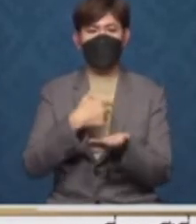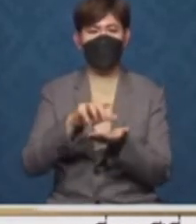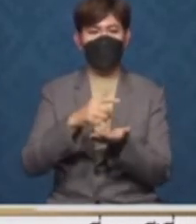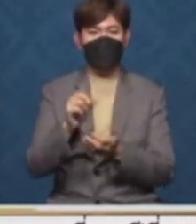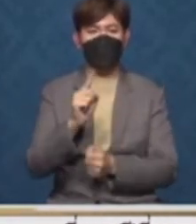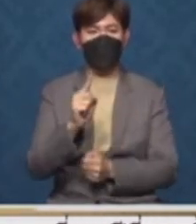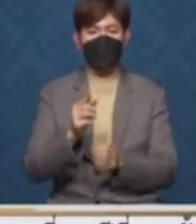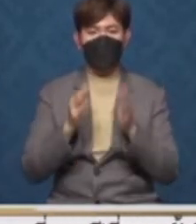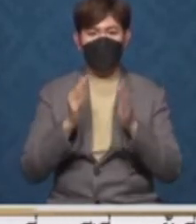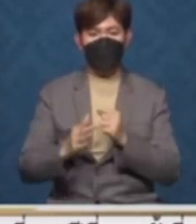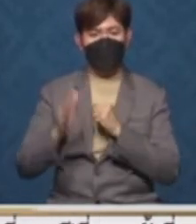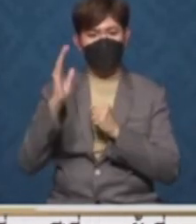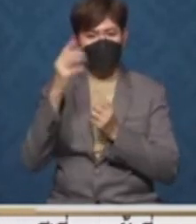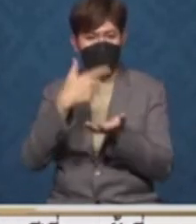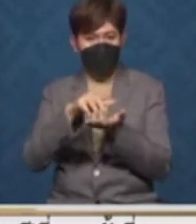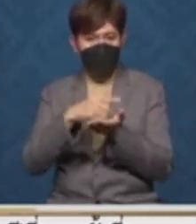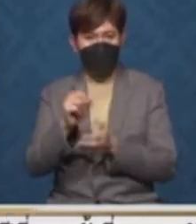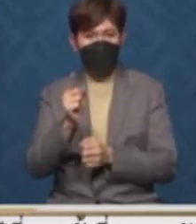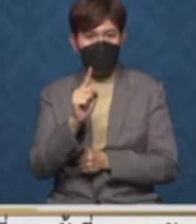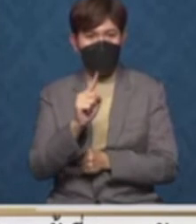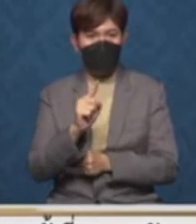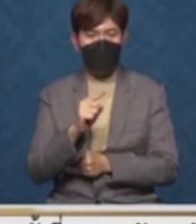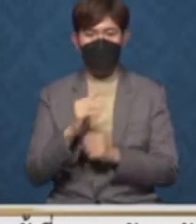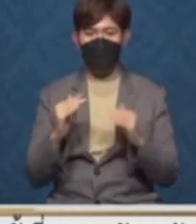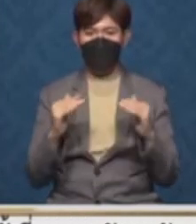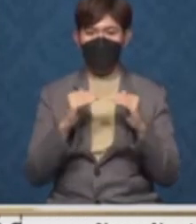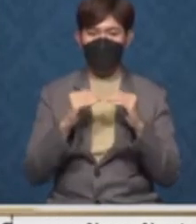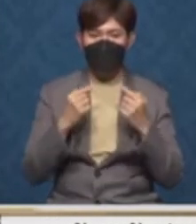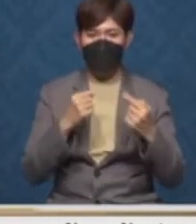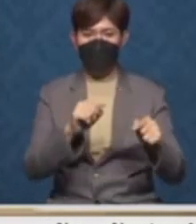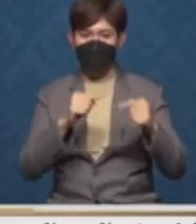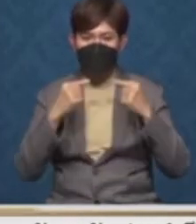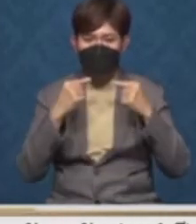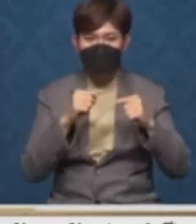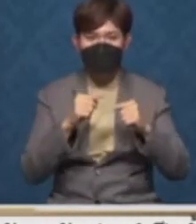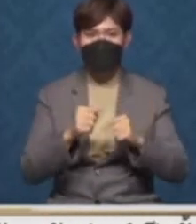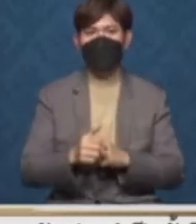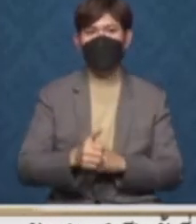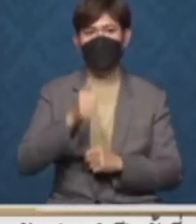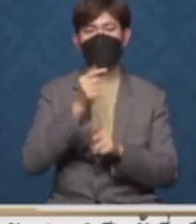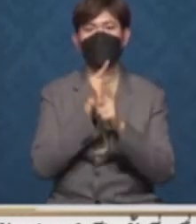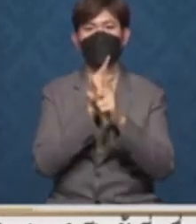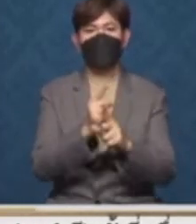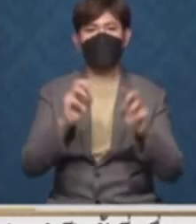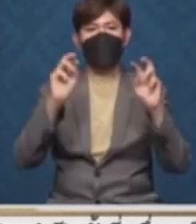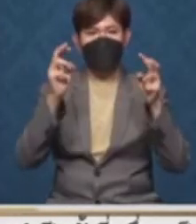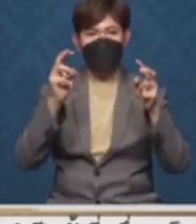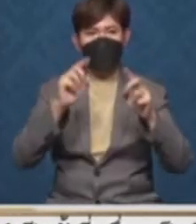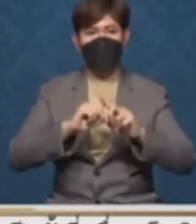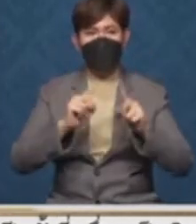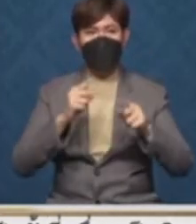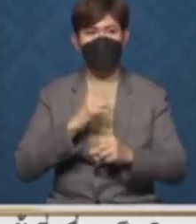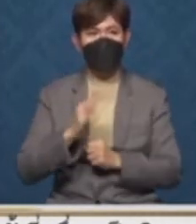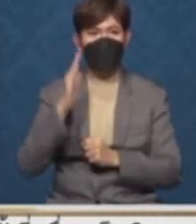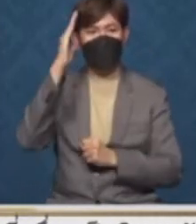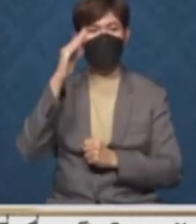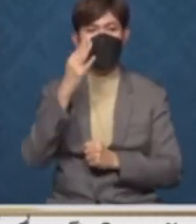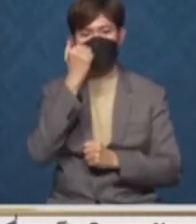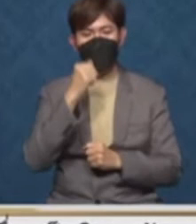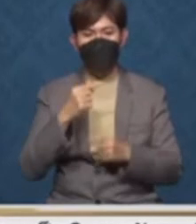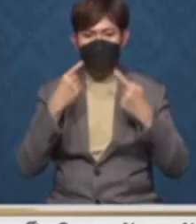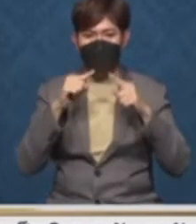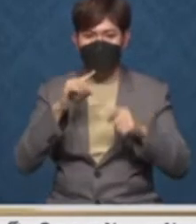ภิปรายกล่าวหาหนักเท่าไหร่ผู้ชี้แจงมีสิทธิ์ที่จะโต้ตอบได้เท่านั้นและถึงตอนนั้นก็อย่าประท้วงว่าทำไมตอบแรง